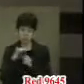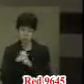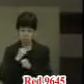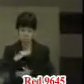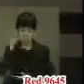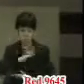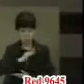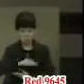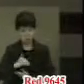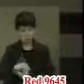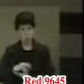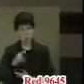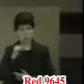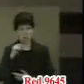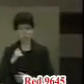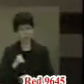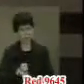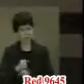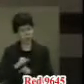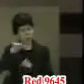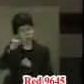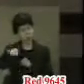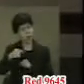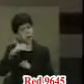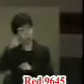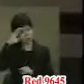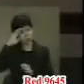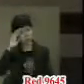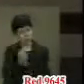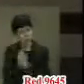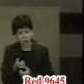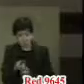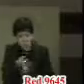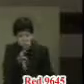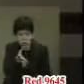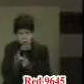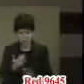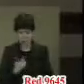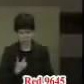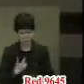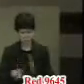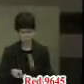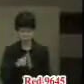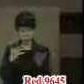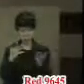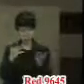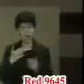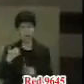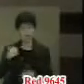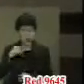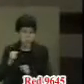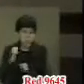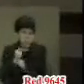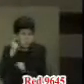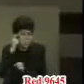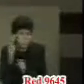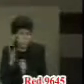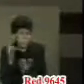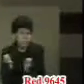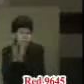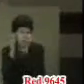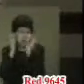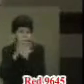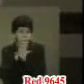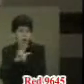ใหญ่โตอยู่กันคนละฝากอยู่ดีๆตำรวจยิงแก๊สน้ำตามาหาคนเล่นไม่มีเหตุครับแต่มีคนทำเหตุจะให้มันการต่าง